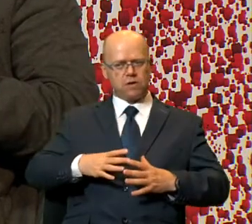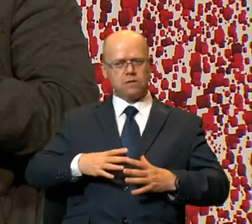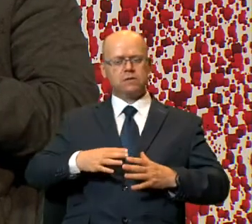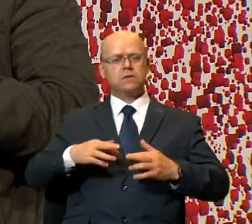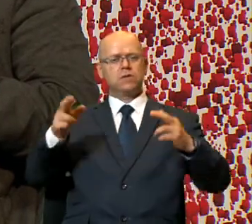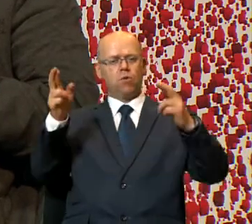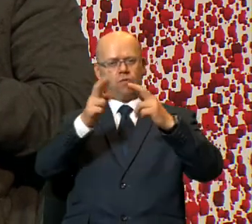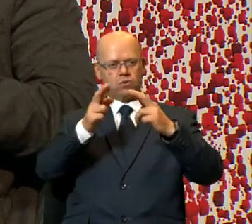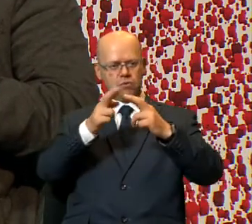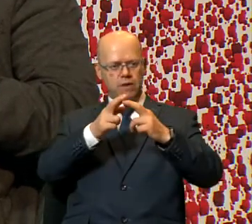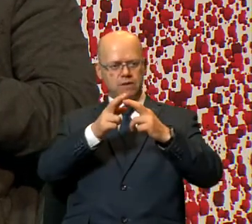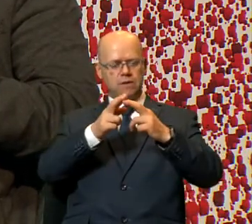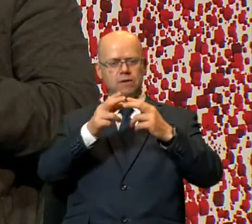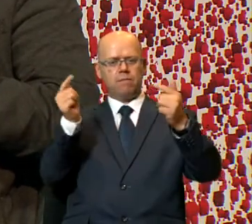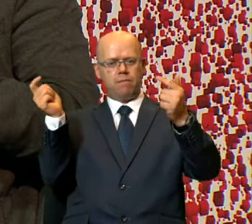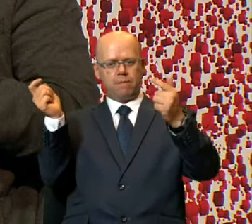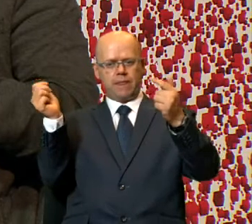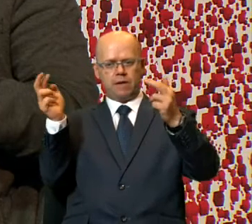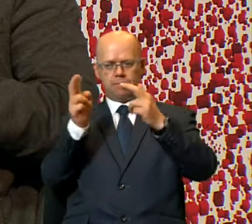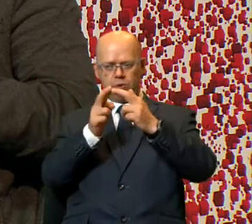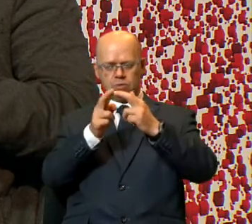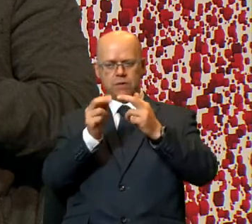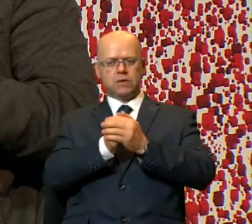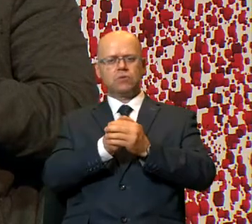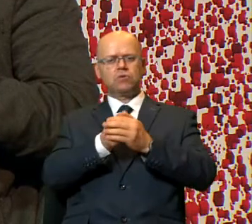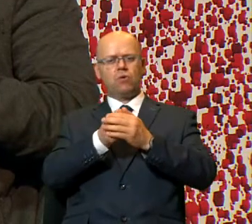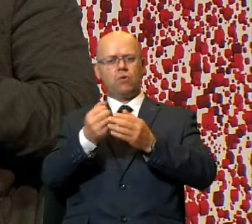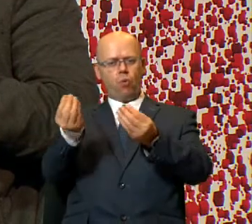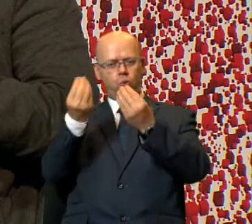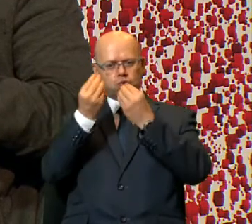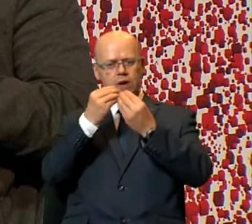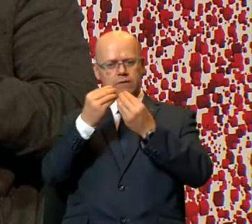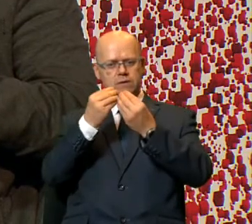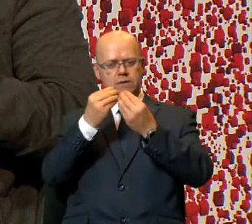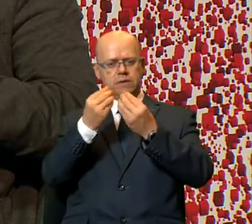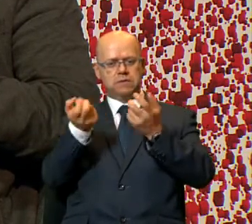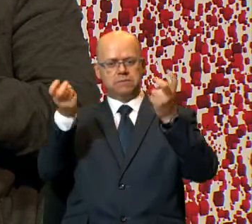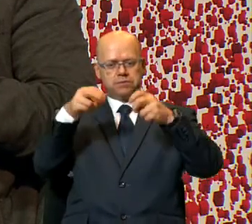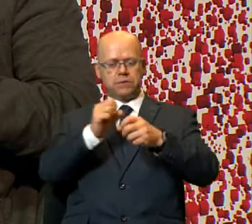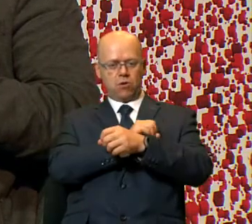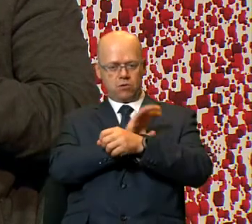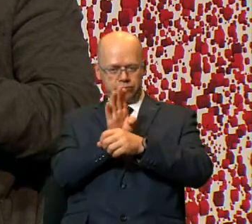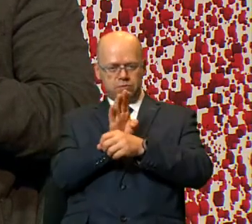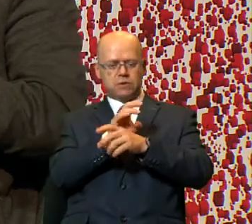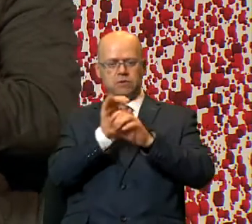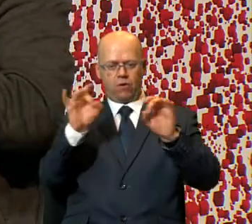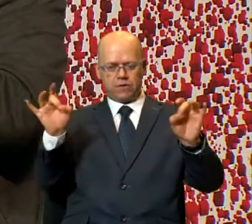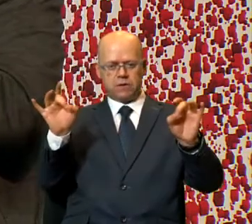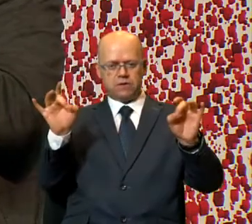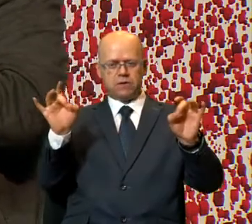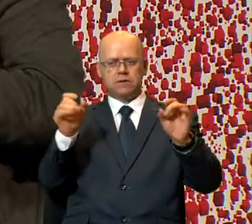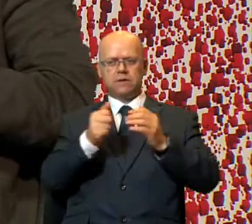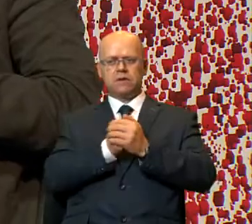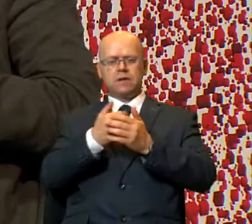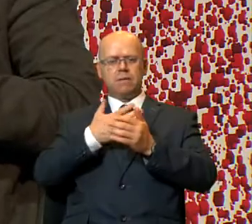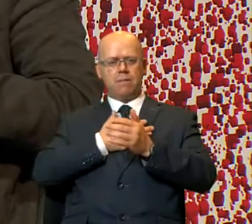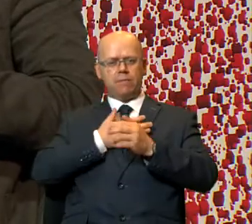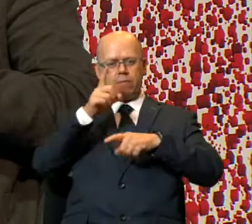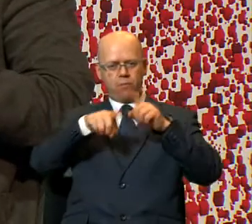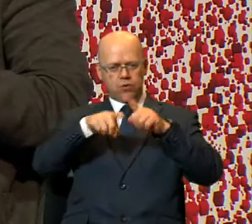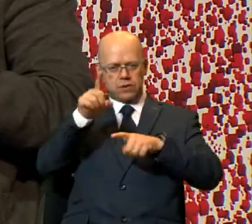rezonansu ze światem. To, czego nauczył nas COVID natomiast, to to, że posiadamy mamy pewne instrumenty polityczne,